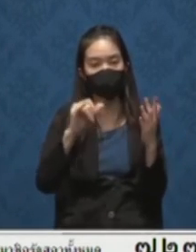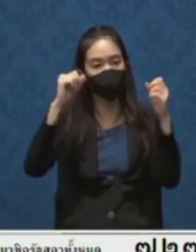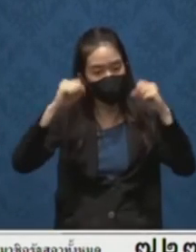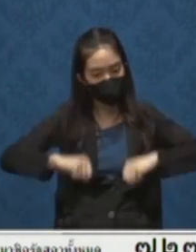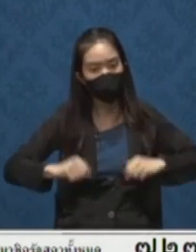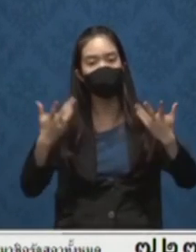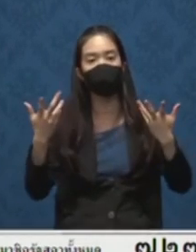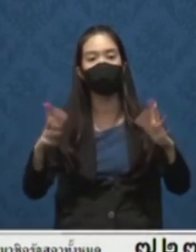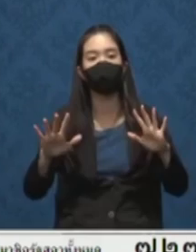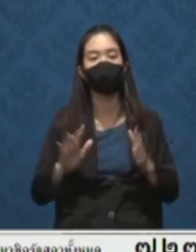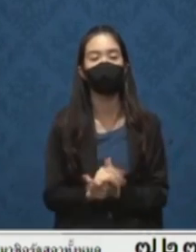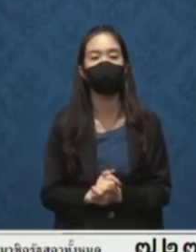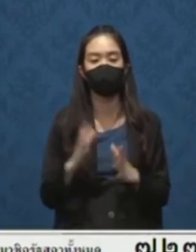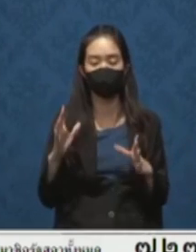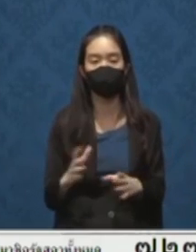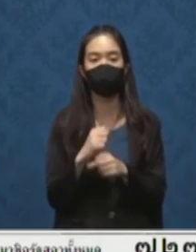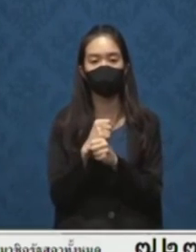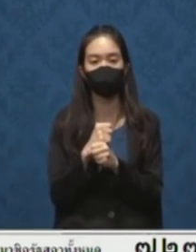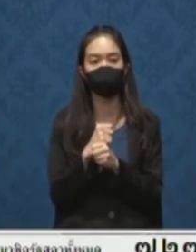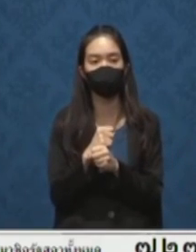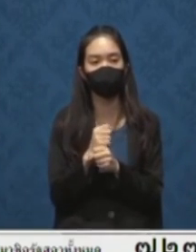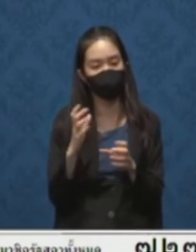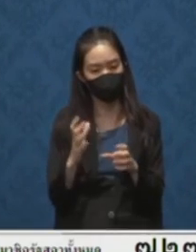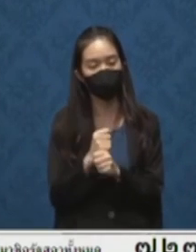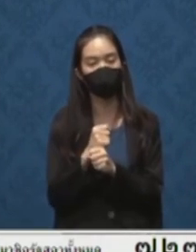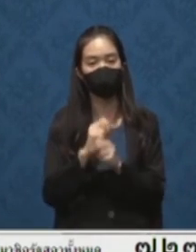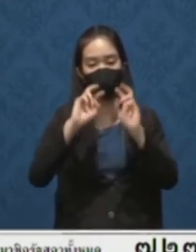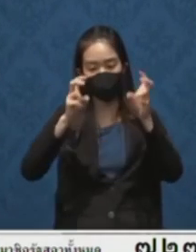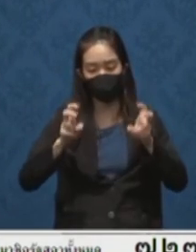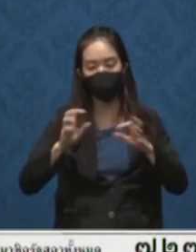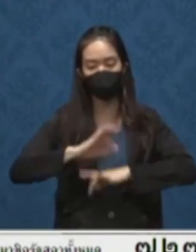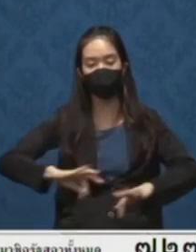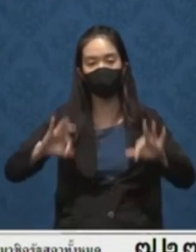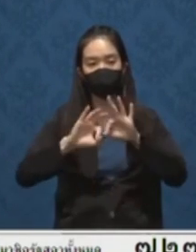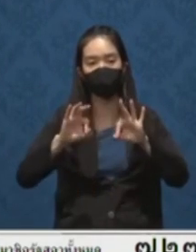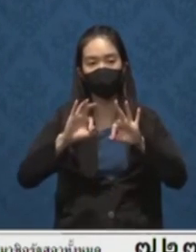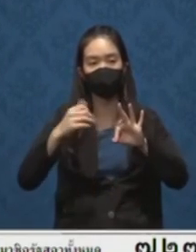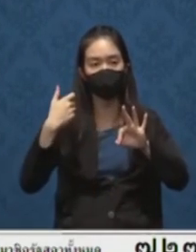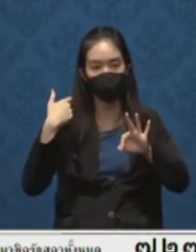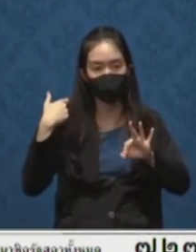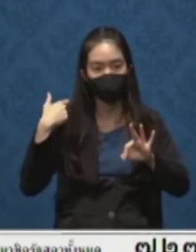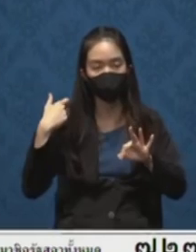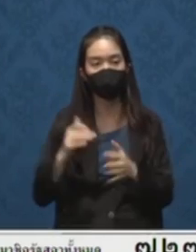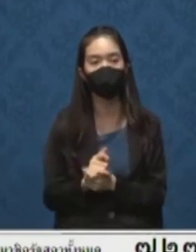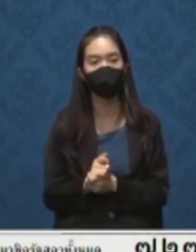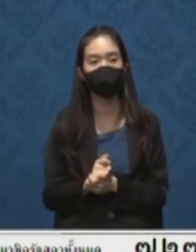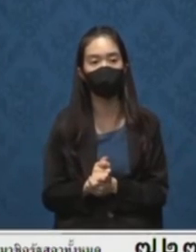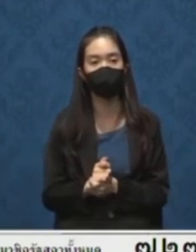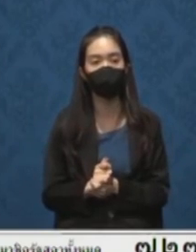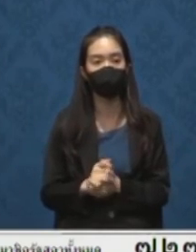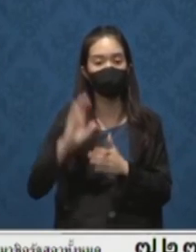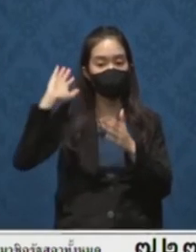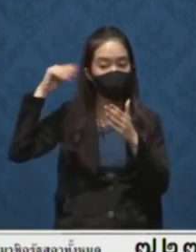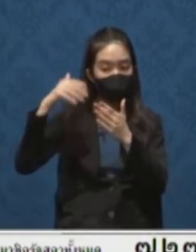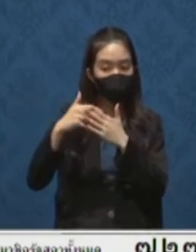สามารถสรุปได้มากพอสมควรว่าทานเหนว่านับจากนี้ต่อ